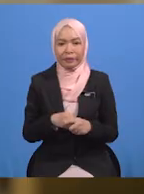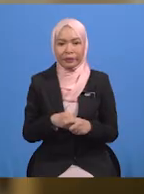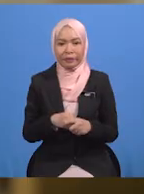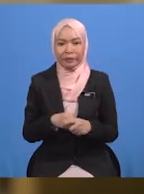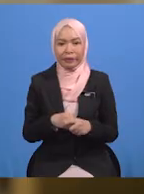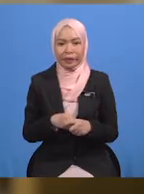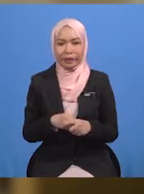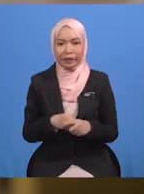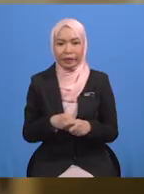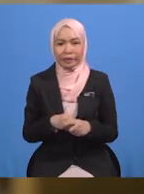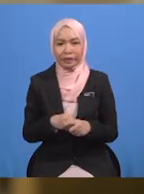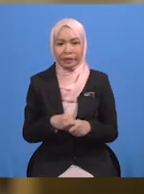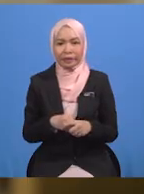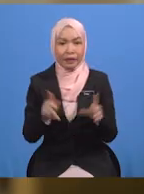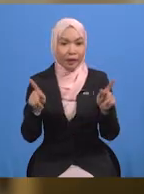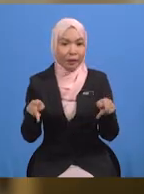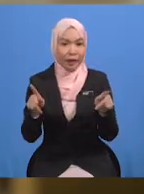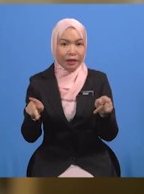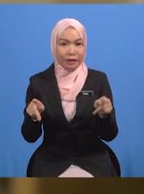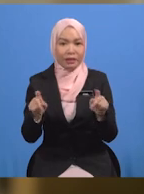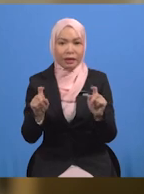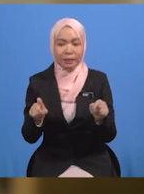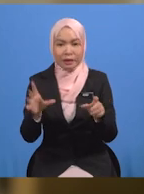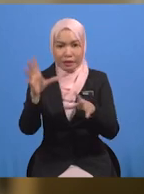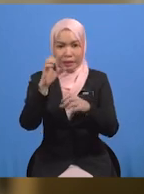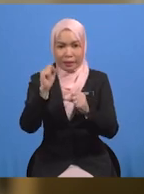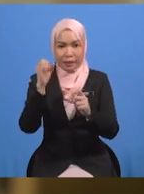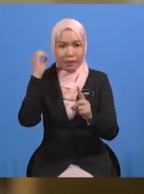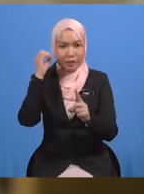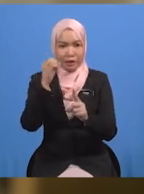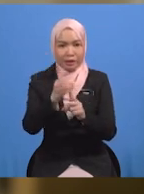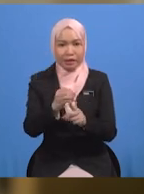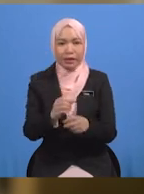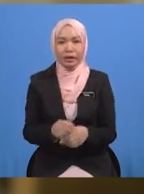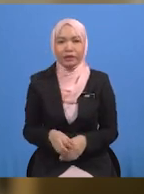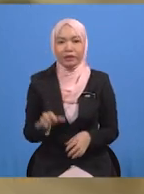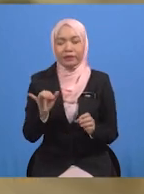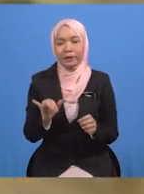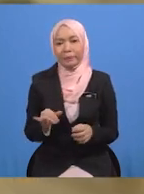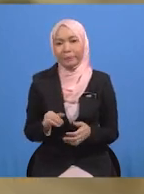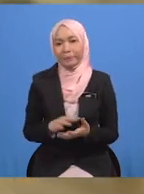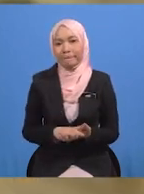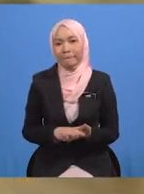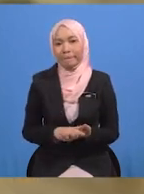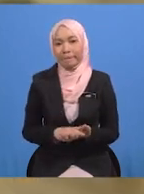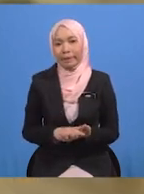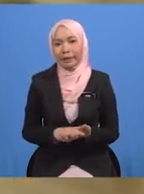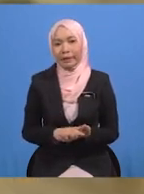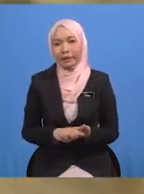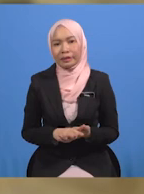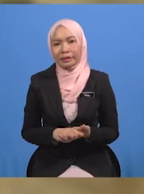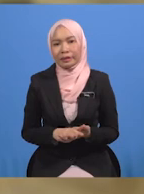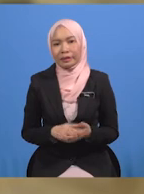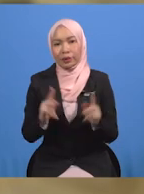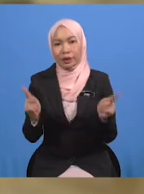Dalam bab ini, para pelajar perlu mencapai objektif pembelajaran yang berikut iaitu